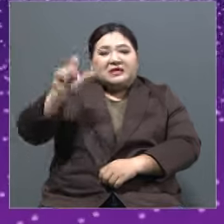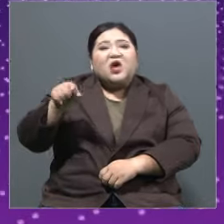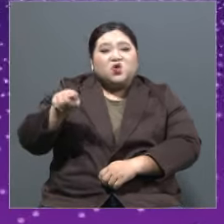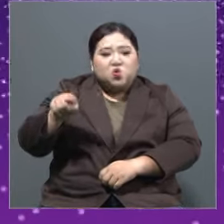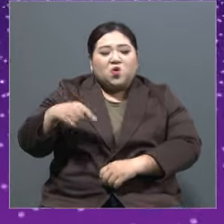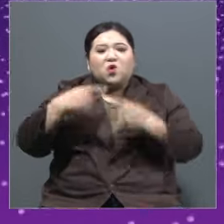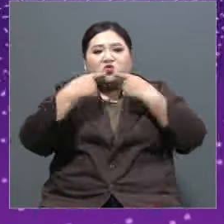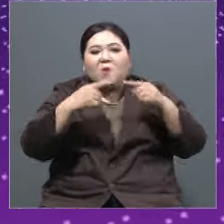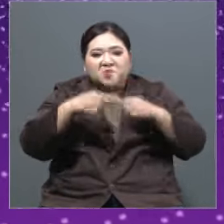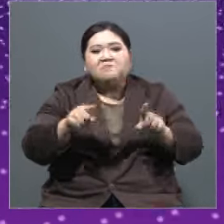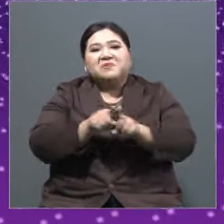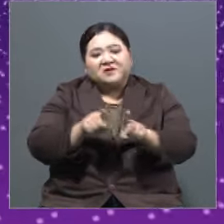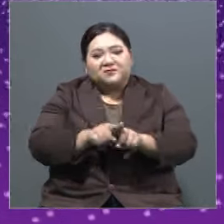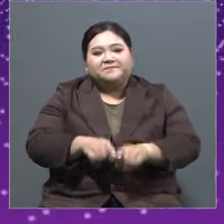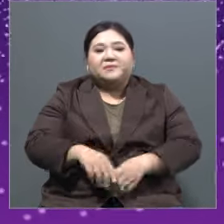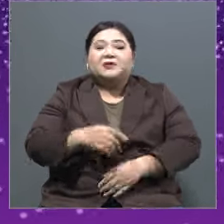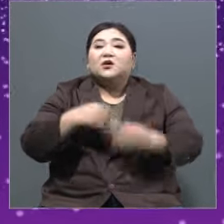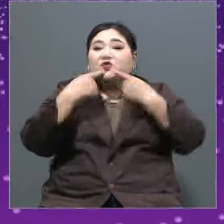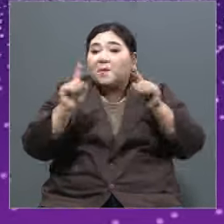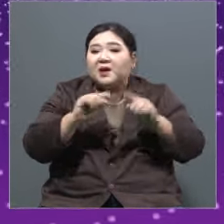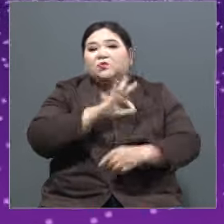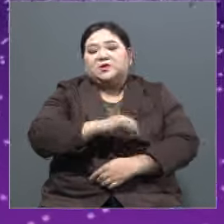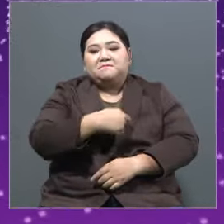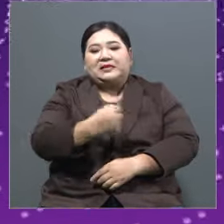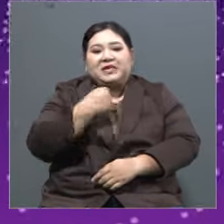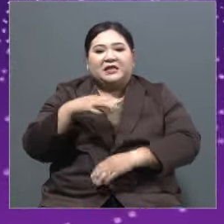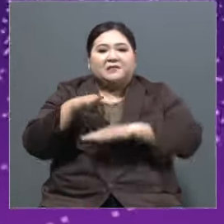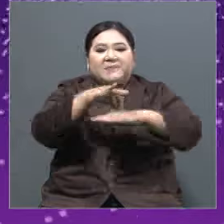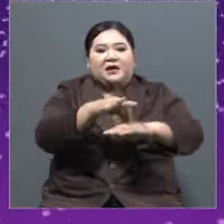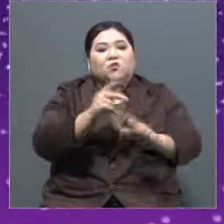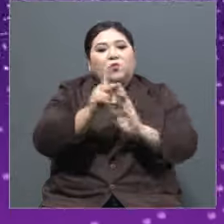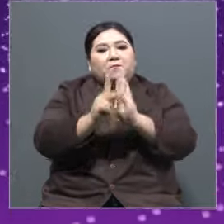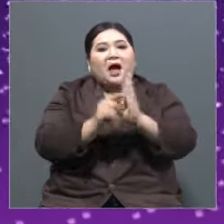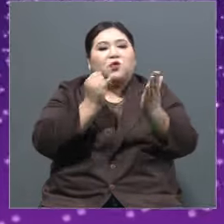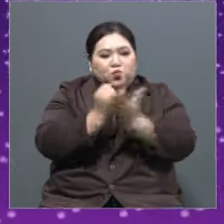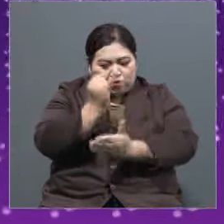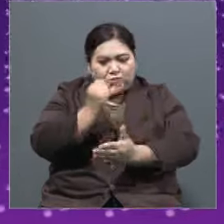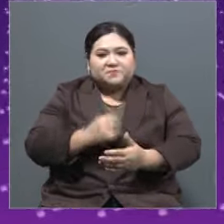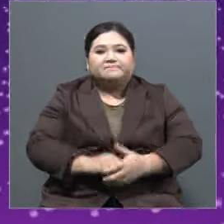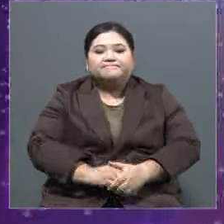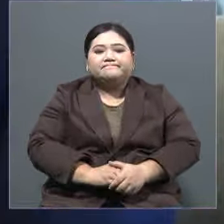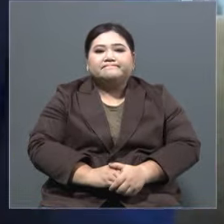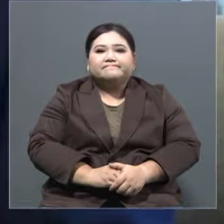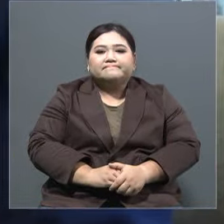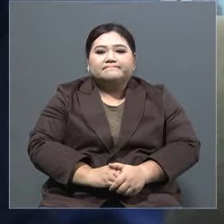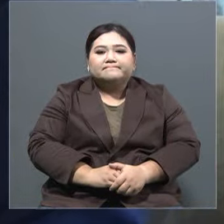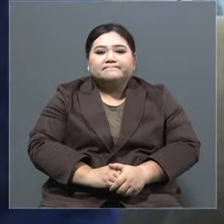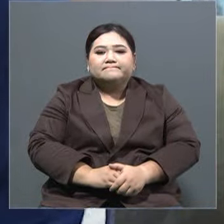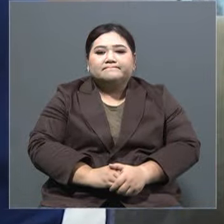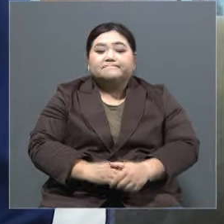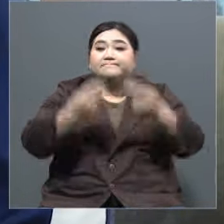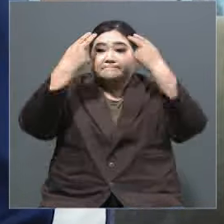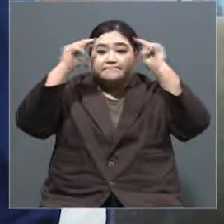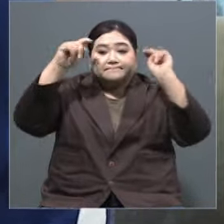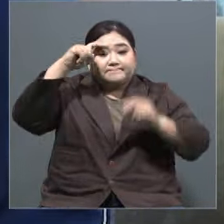ความเห็นในเรื่องดังกล่าวบอกว่ามั่นใจครับว่าการแต่งตั้งนั้นถูกต้องตามกฎหมายและชอบธรรมนะครับนายเศรษฐาทวีสินนายกรัฐมนตรีนะ